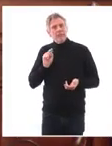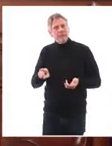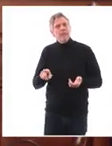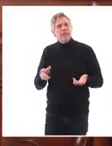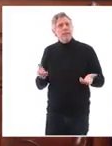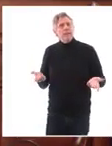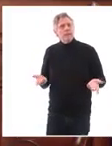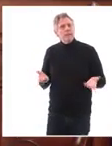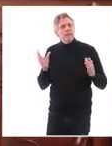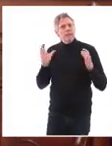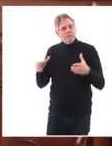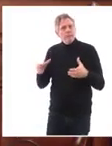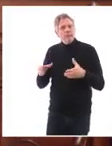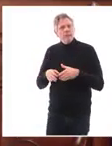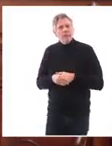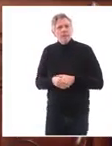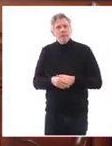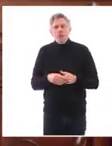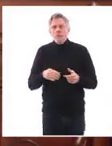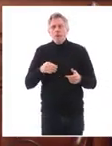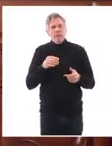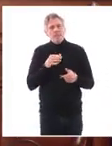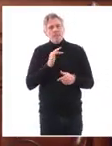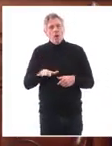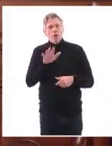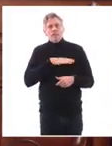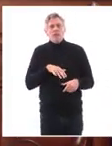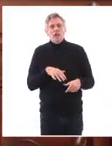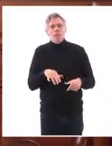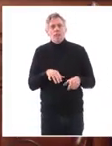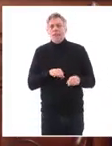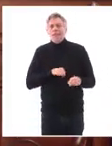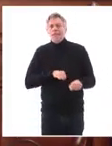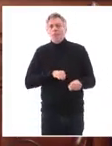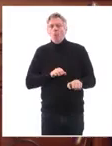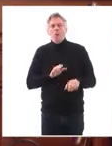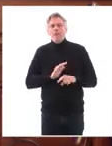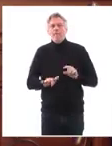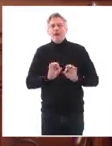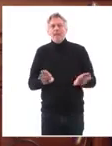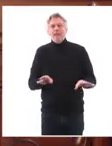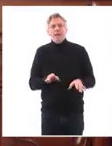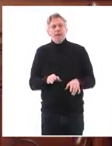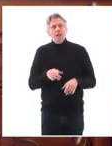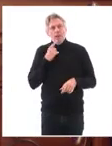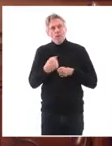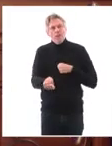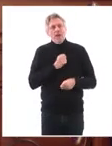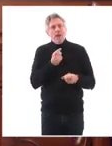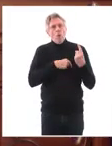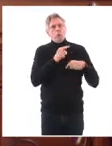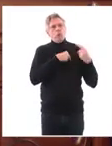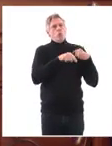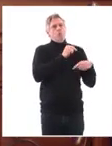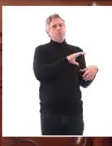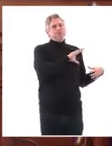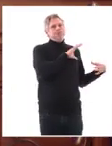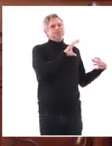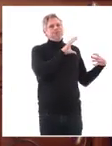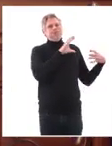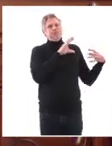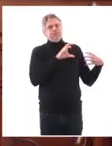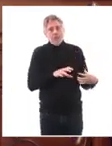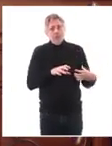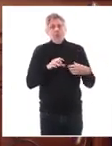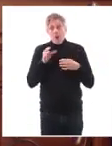le quasi-immobilisme national nous fait craindre le retour en arrière tel qu'il existe aujourd'hui dans d'autres pays aux prises